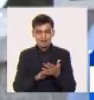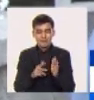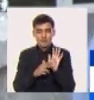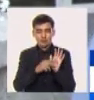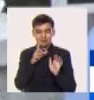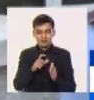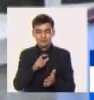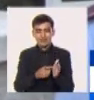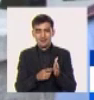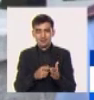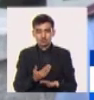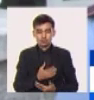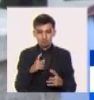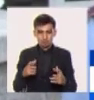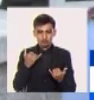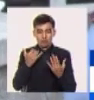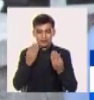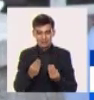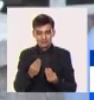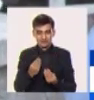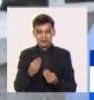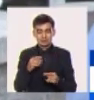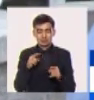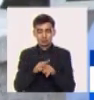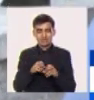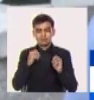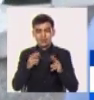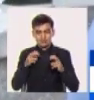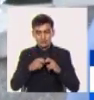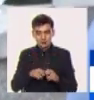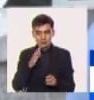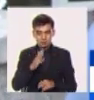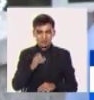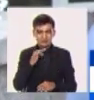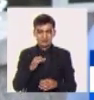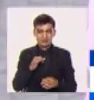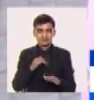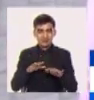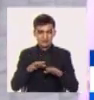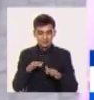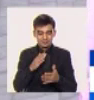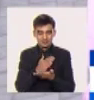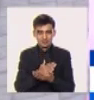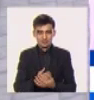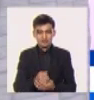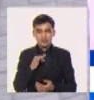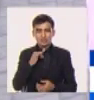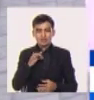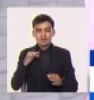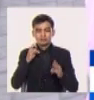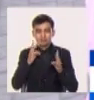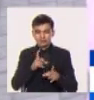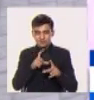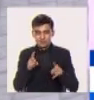жителей города Караганды. На сегодняшний день назначены необходимые экспертизы, проводятся следственные действия. По подсчетам